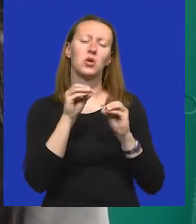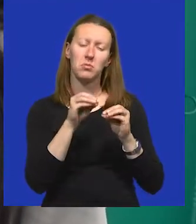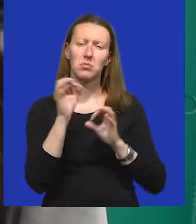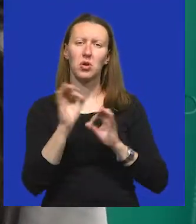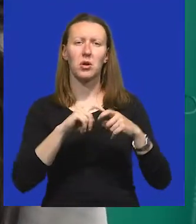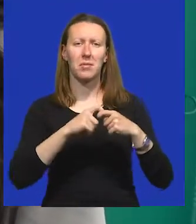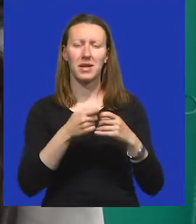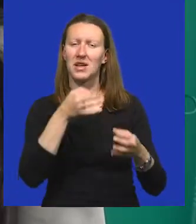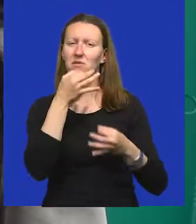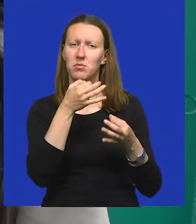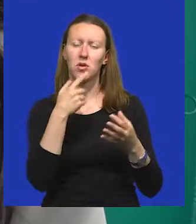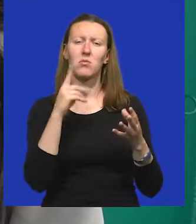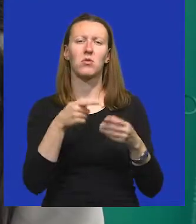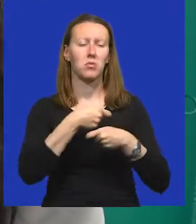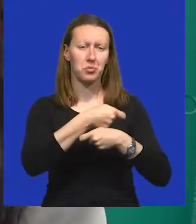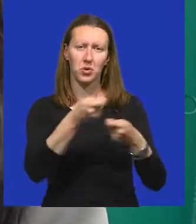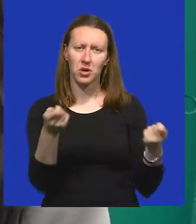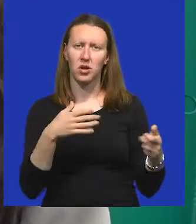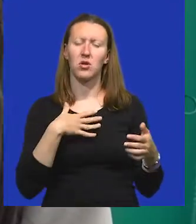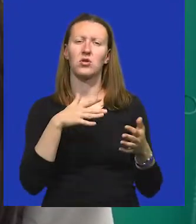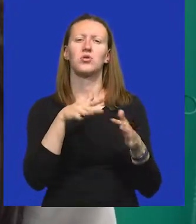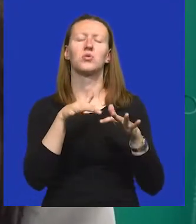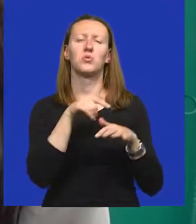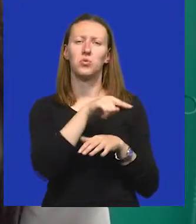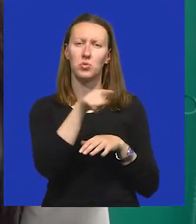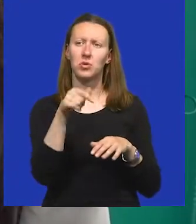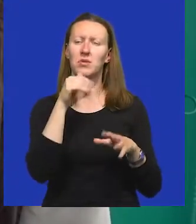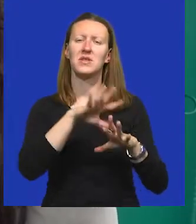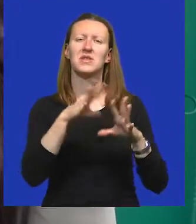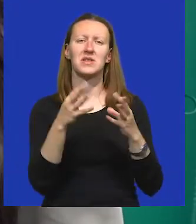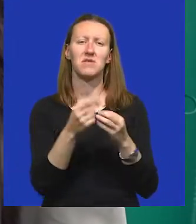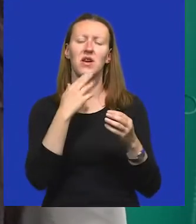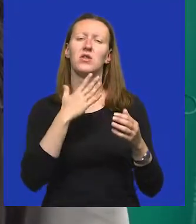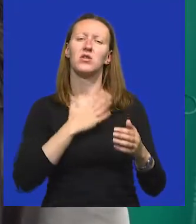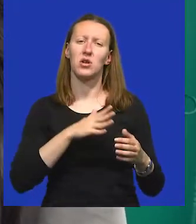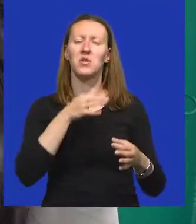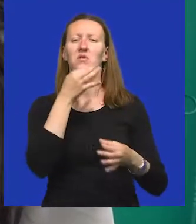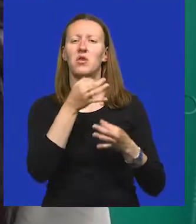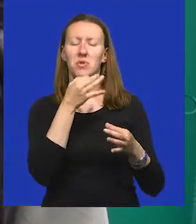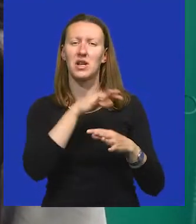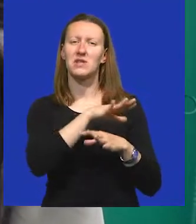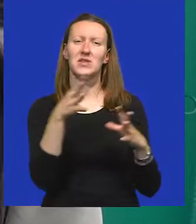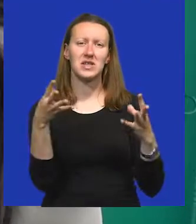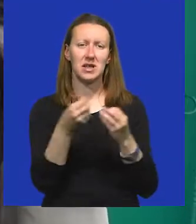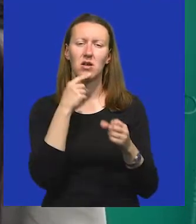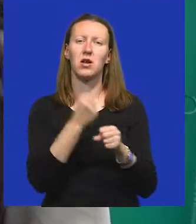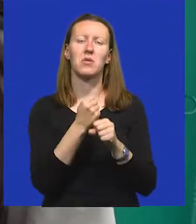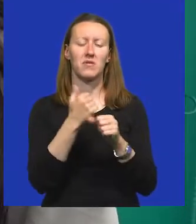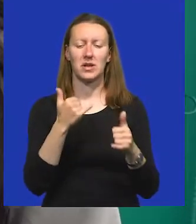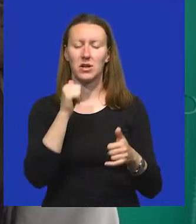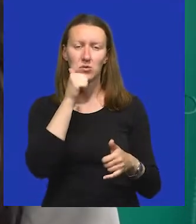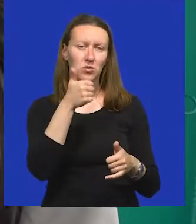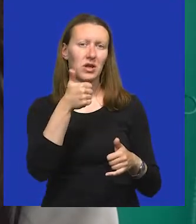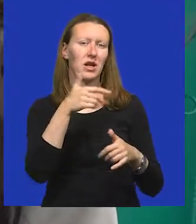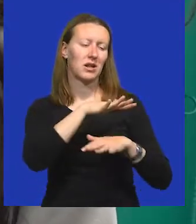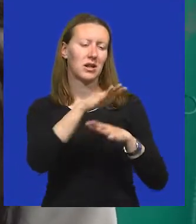e altri materiali informativi che dobbiamo distribuire ai nostri cittadini, e tutto con il scopo di informare tutti quanti e di creare un